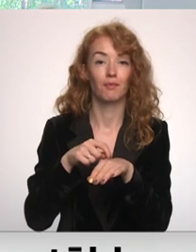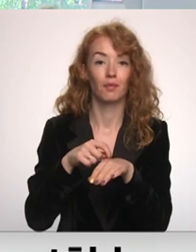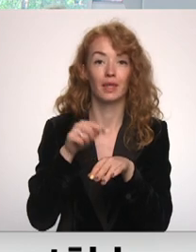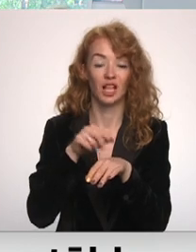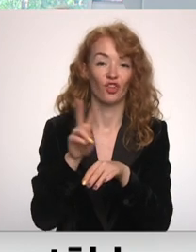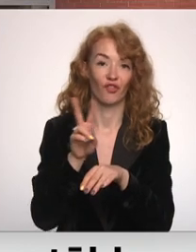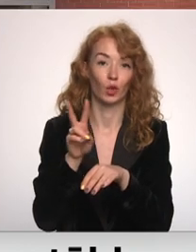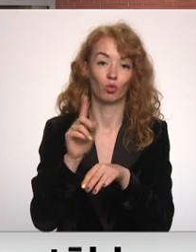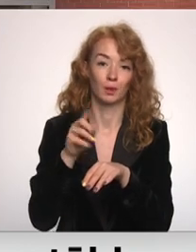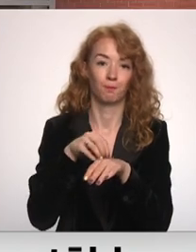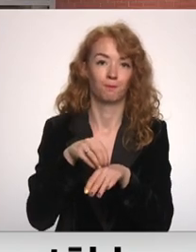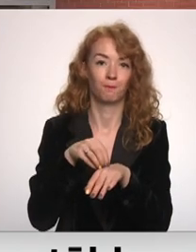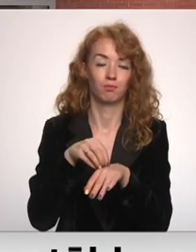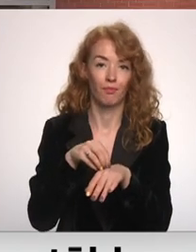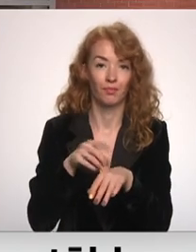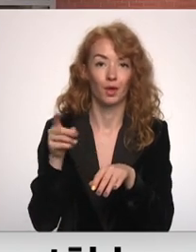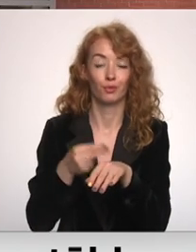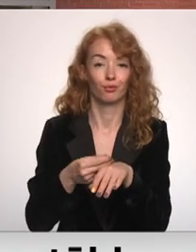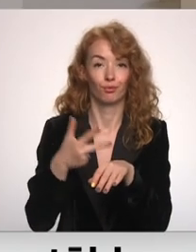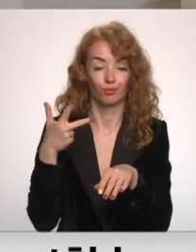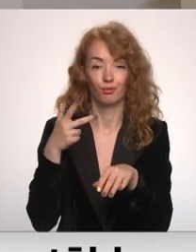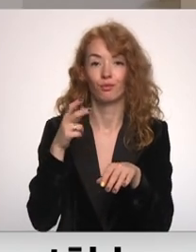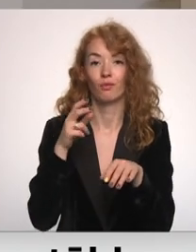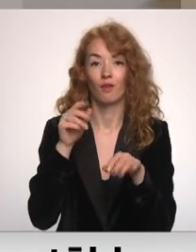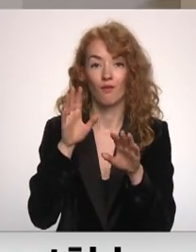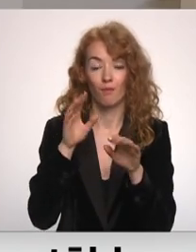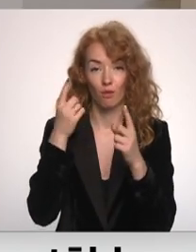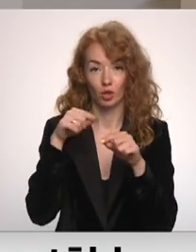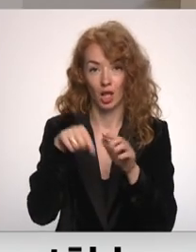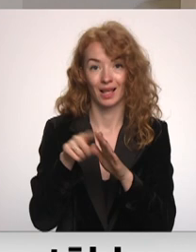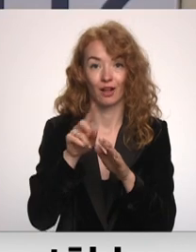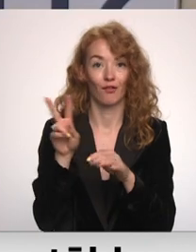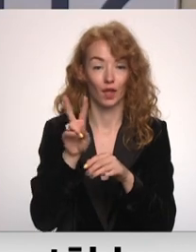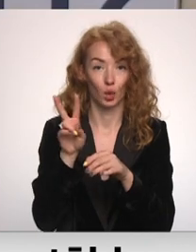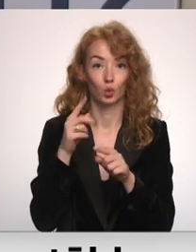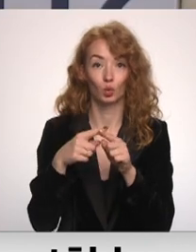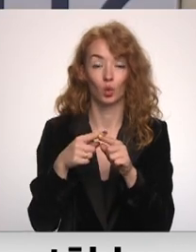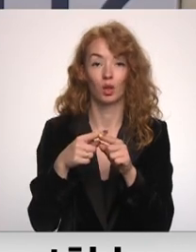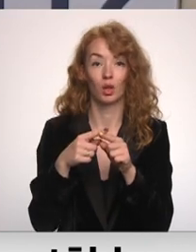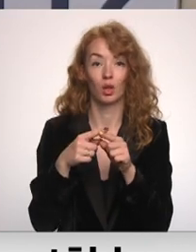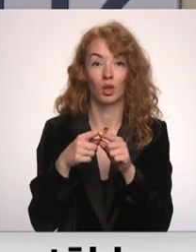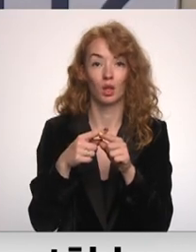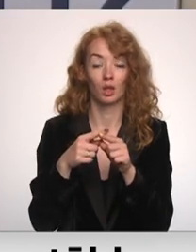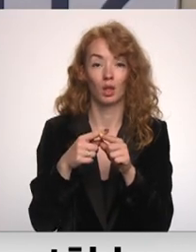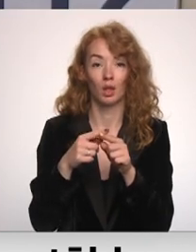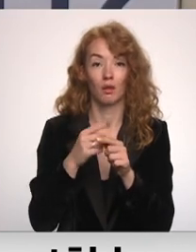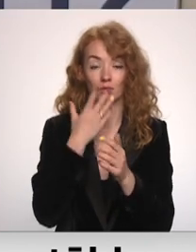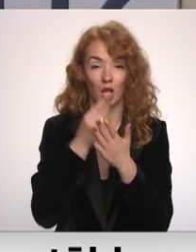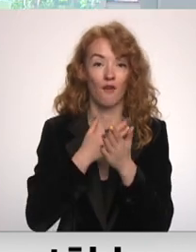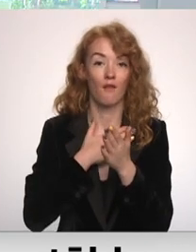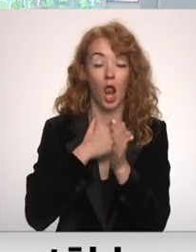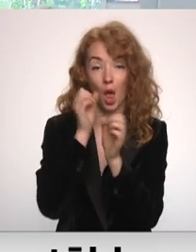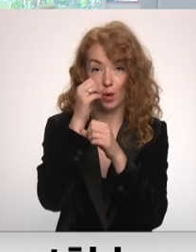tas vīruss sēž. Audu materiāls, kuri var saturēt šo vīrusu. Un pie sevis laboratorijā